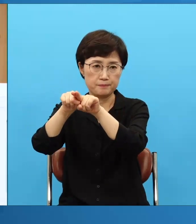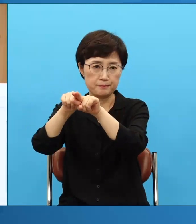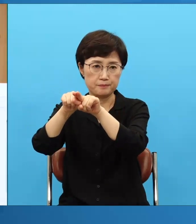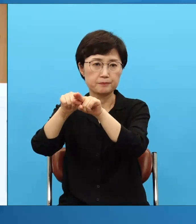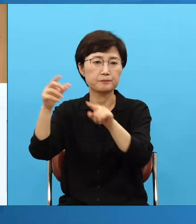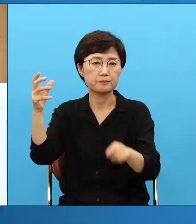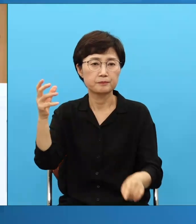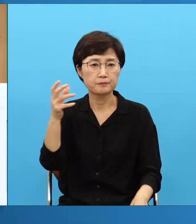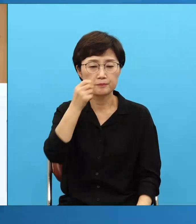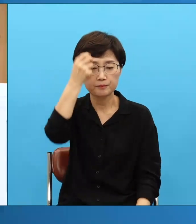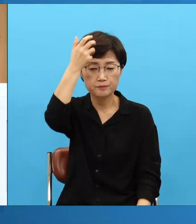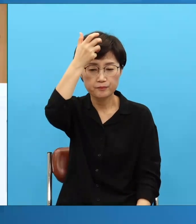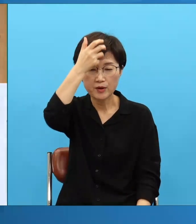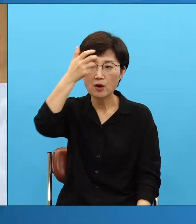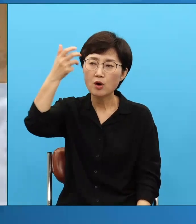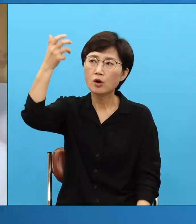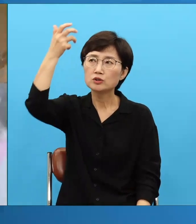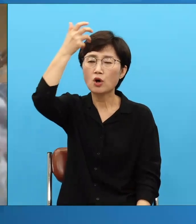함께하리라